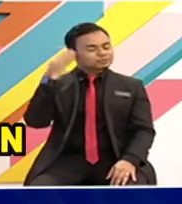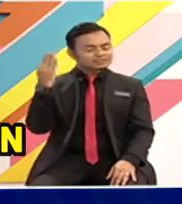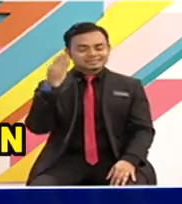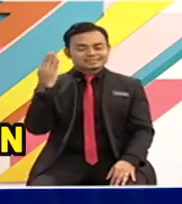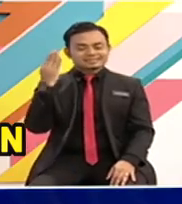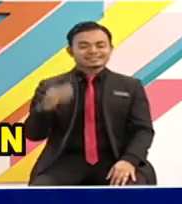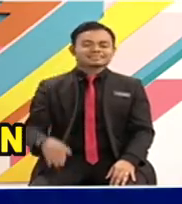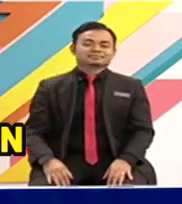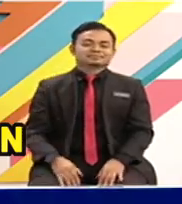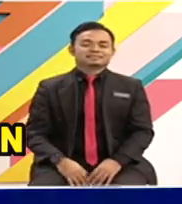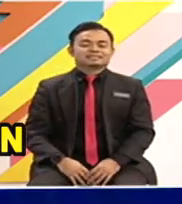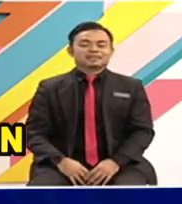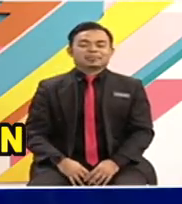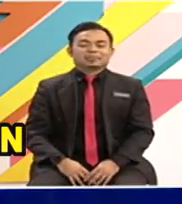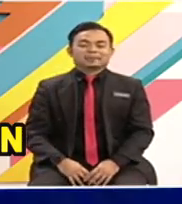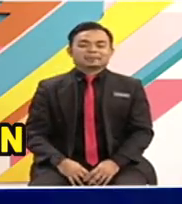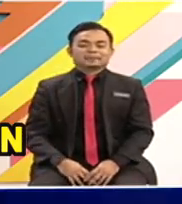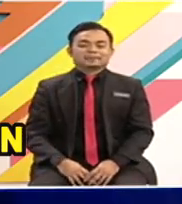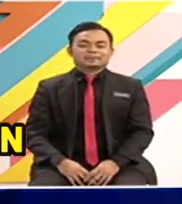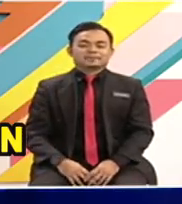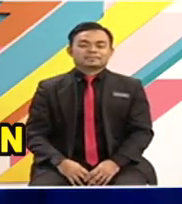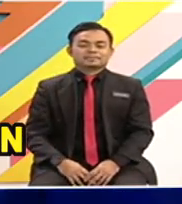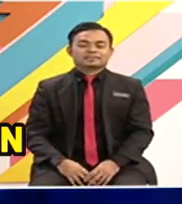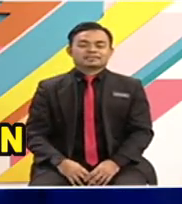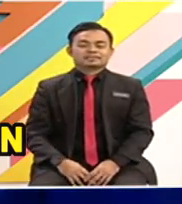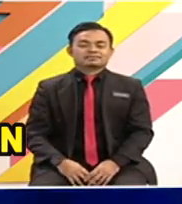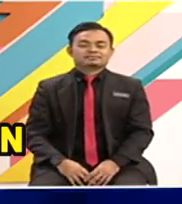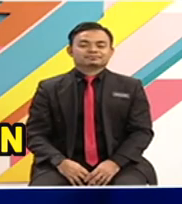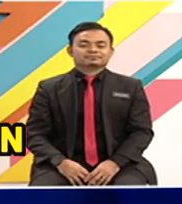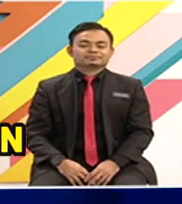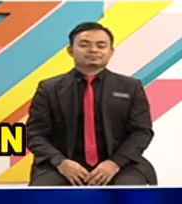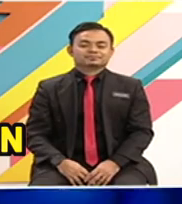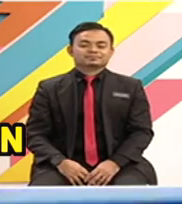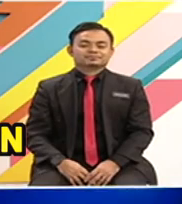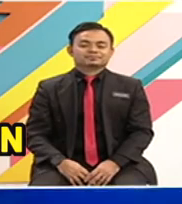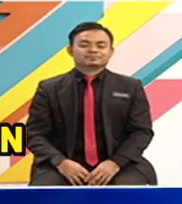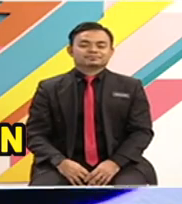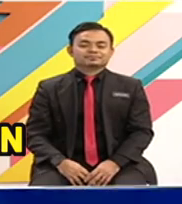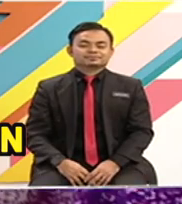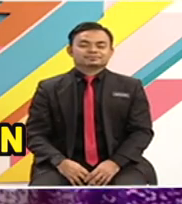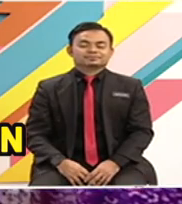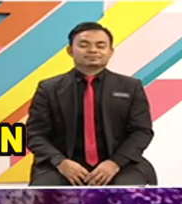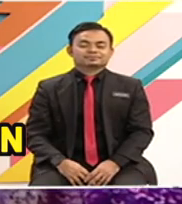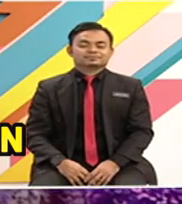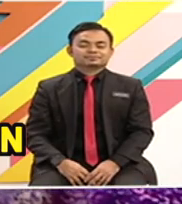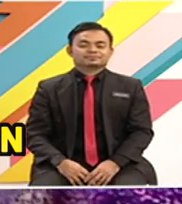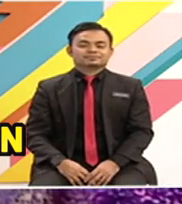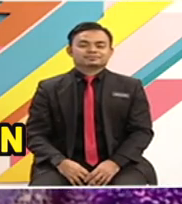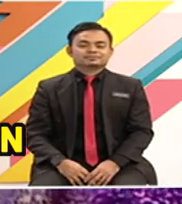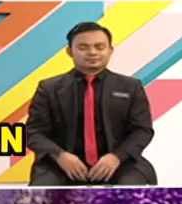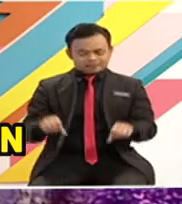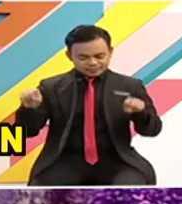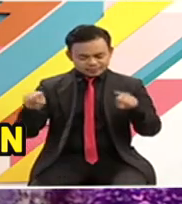muzium kece gua seni-seni Acong oleh orange UK oke cek rezeki FC ini